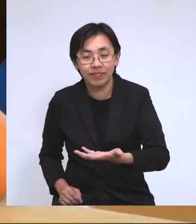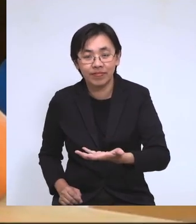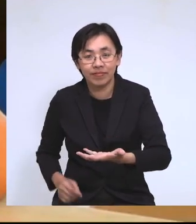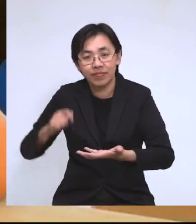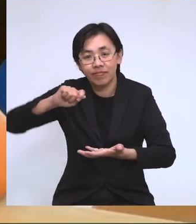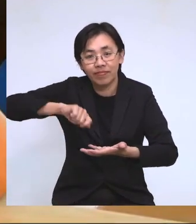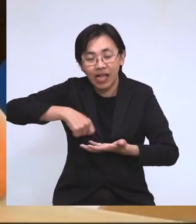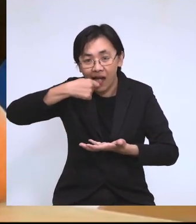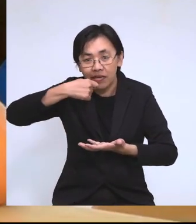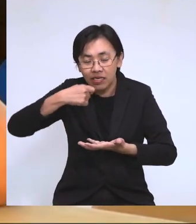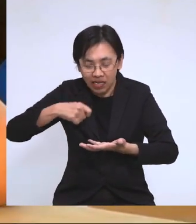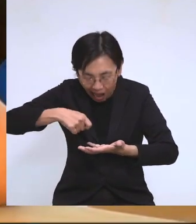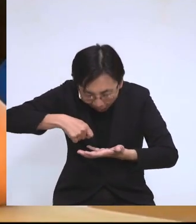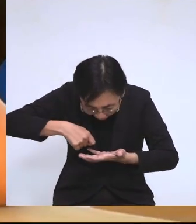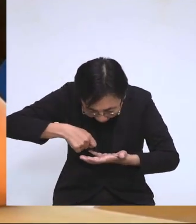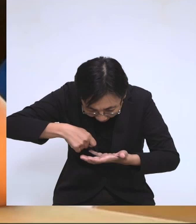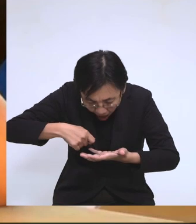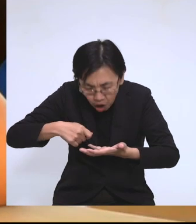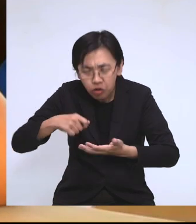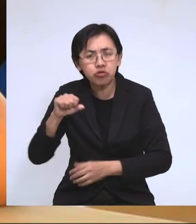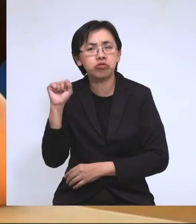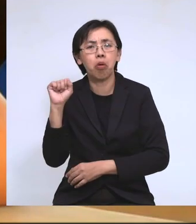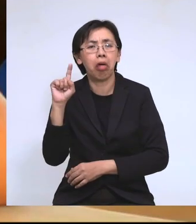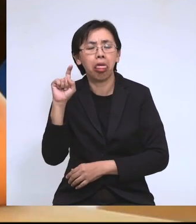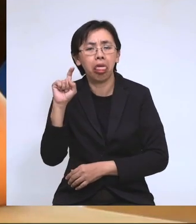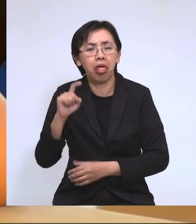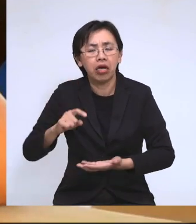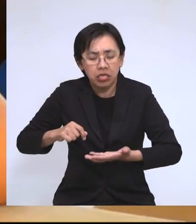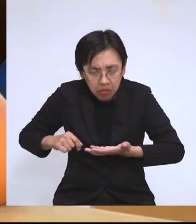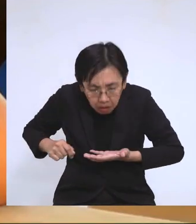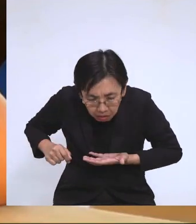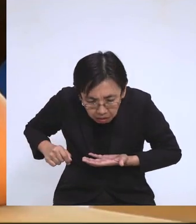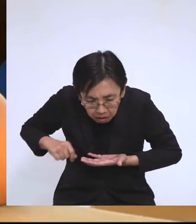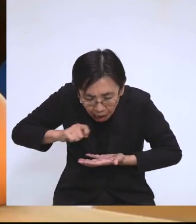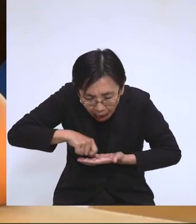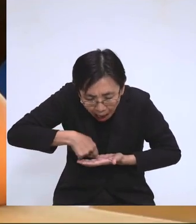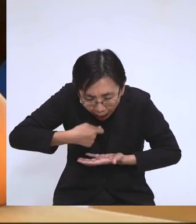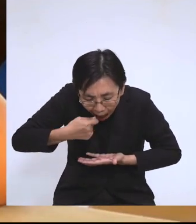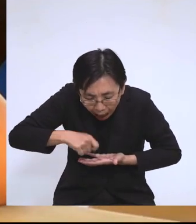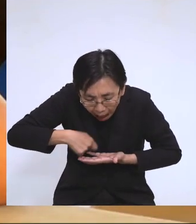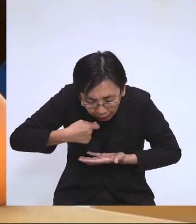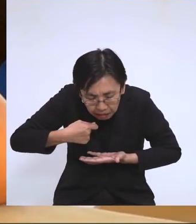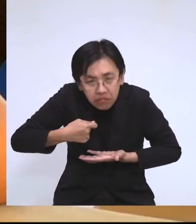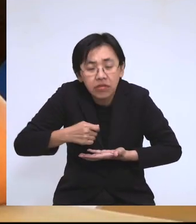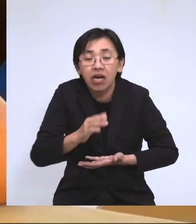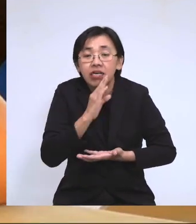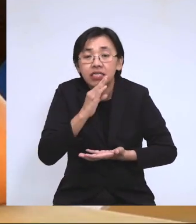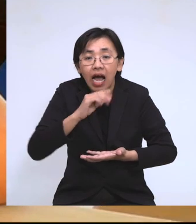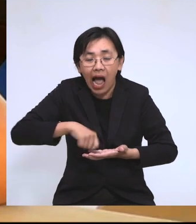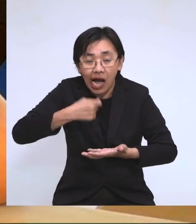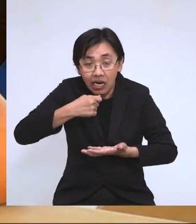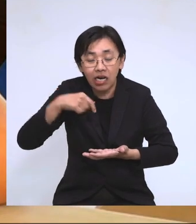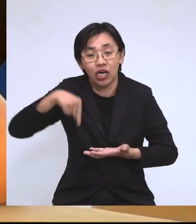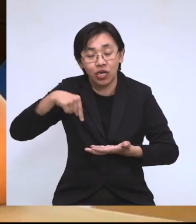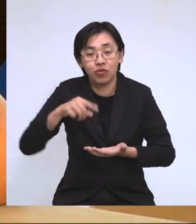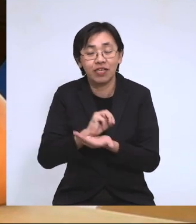อสก็คือพี่มอสดึงตัวพี่มอสจะไม่ตั้งตรงเวลาพี่มอสทานข้าวมอสจะเอาตัวลงไปข้างล่างเวลาทานข้าวทีนี้ค่ะ